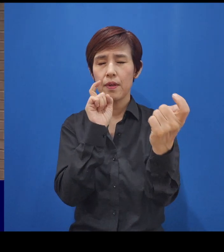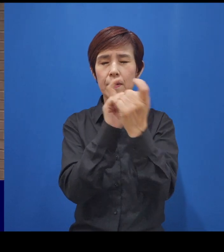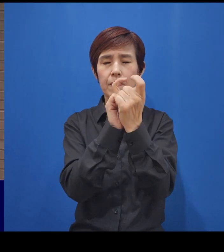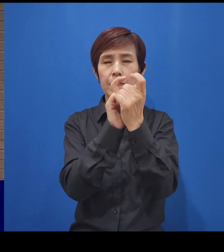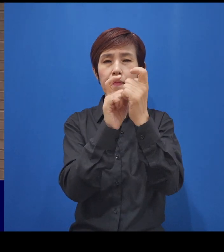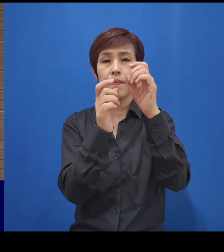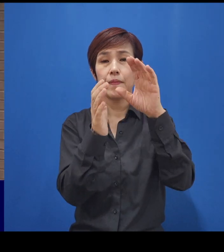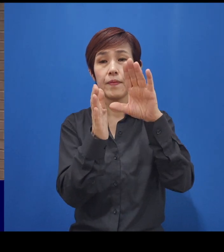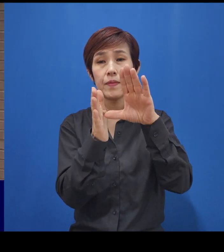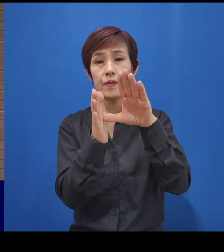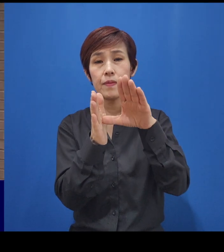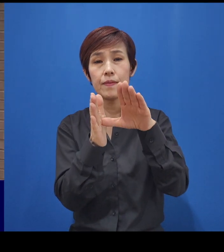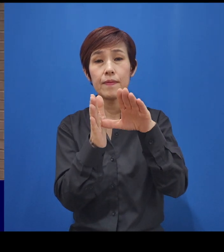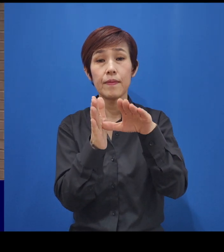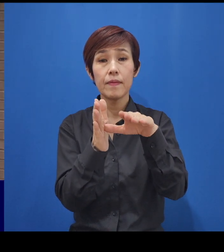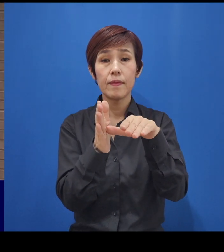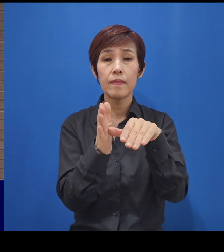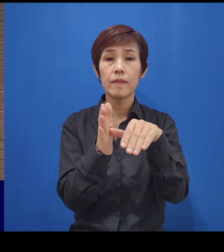어려운 시험